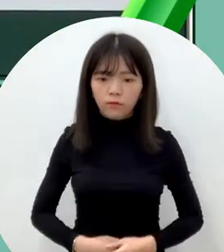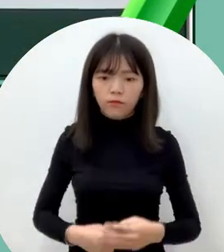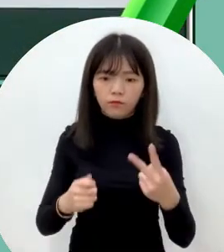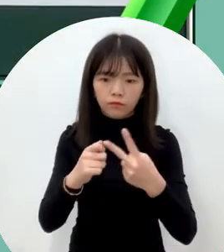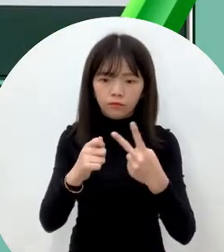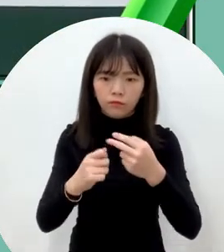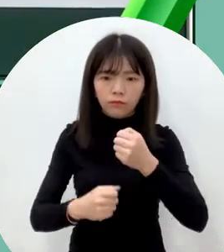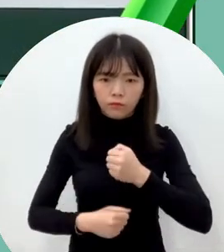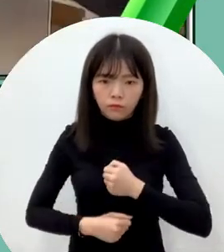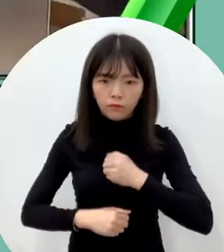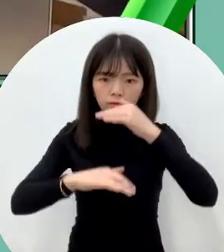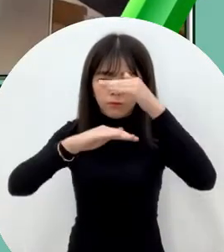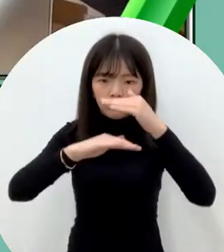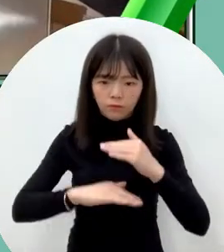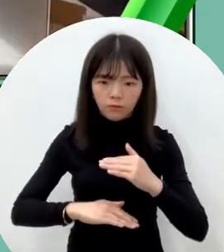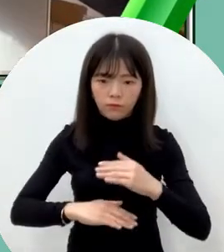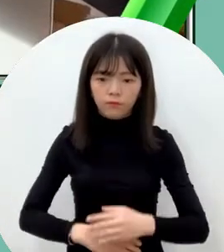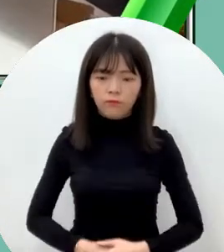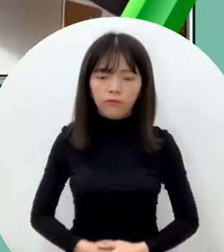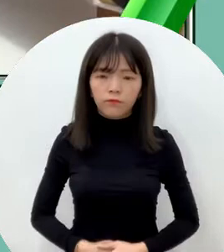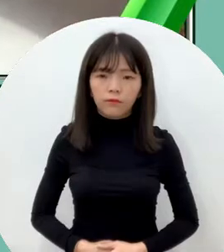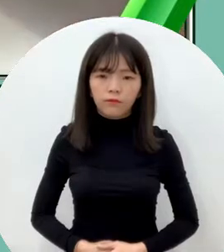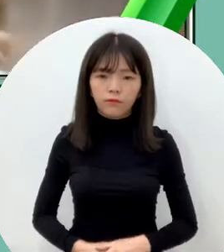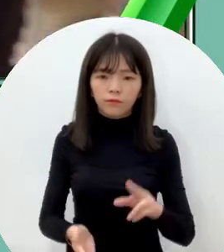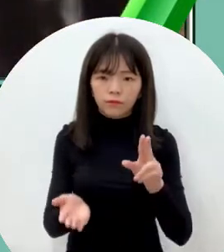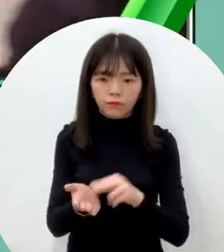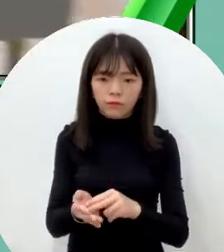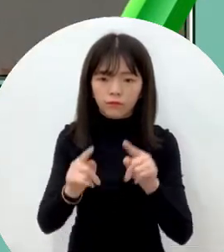그 다음 준비령이 울린 후 유의사항입니다.